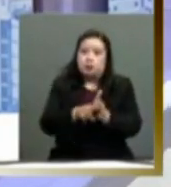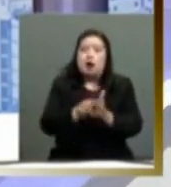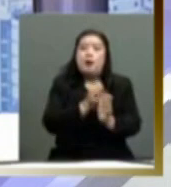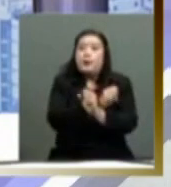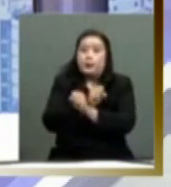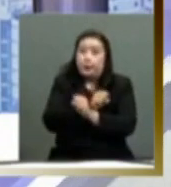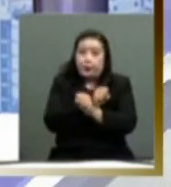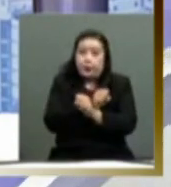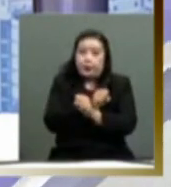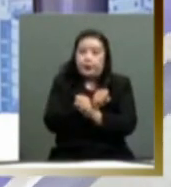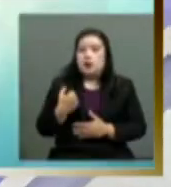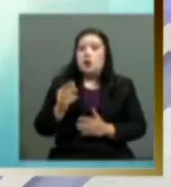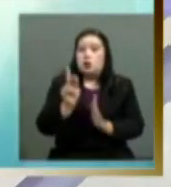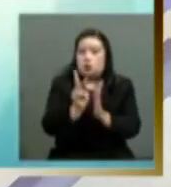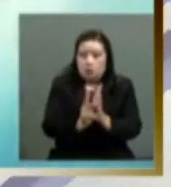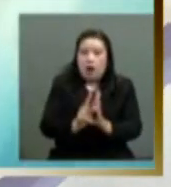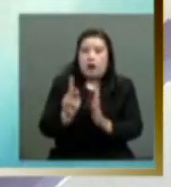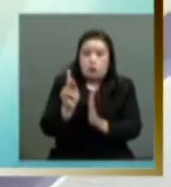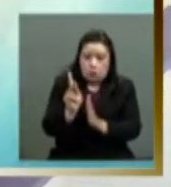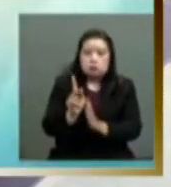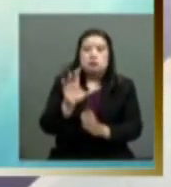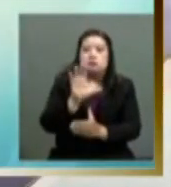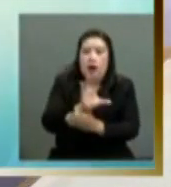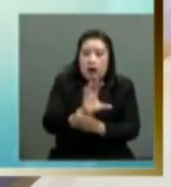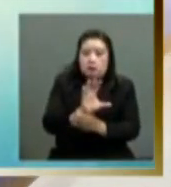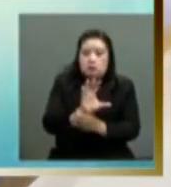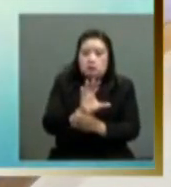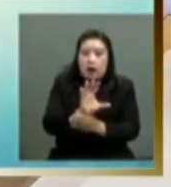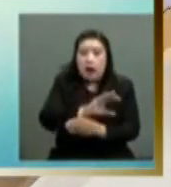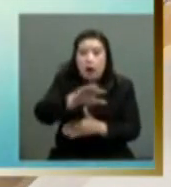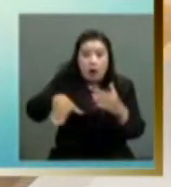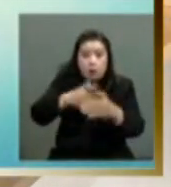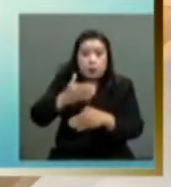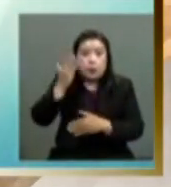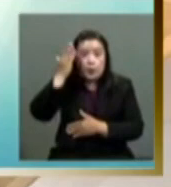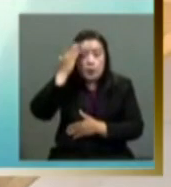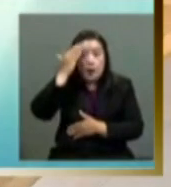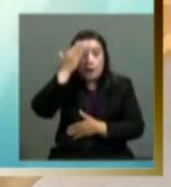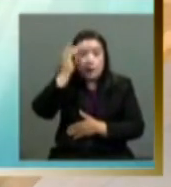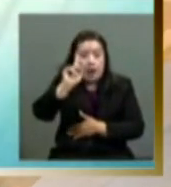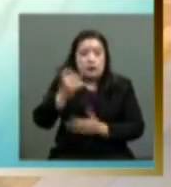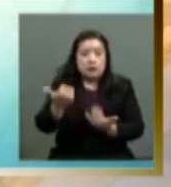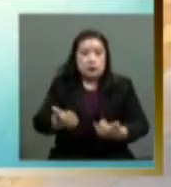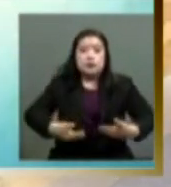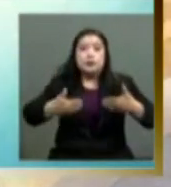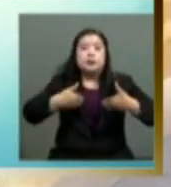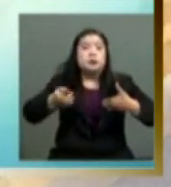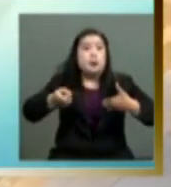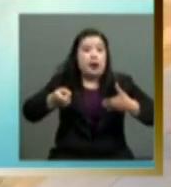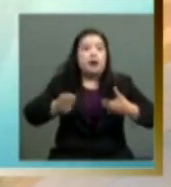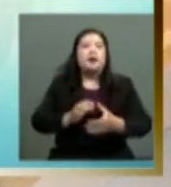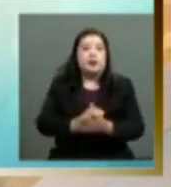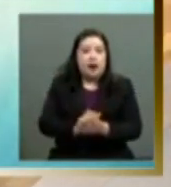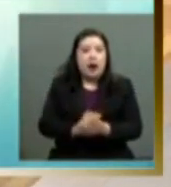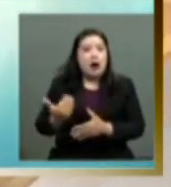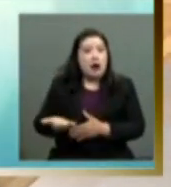านเสริมสวยเปิดได้นะคะประเภทสระเซ็ตซอยตัดใดต่างๆค่ะแต่ว่าต้องมีการจองคิวล่วงหน้าจะให้ลูกค้าเนี่ยไปนั่งรอในร้านเนี่ยก็